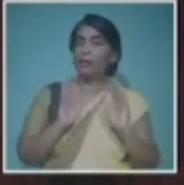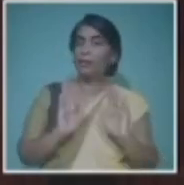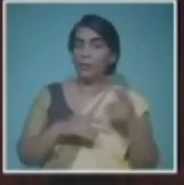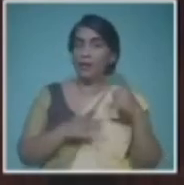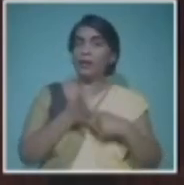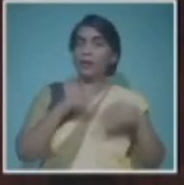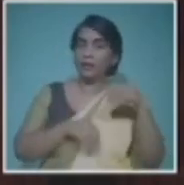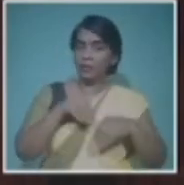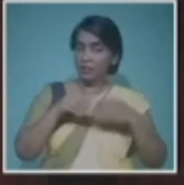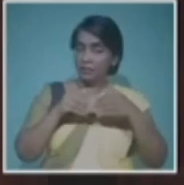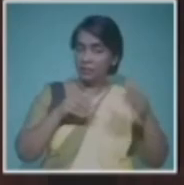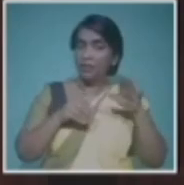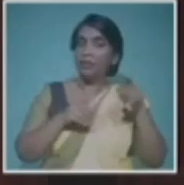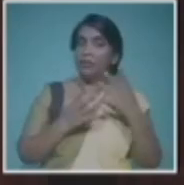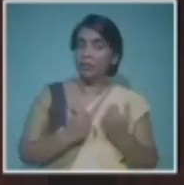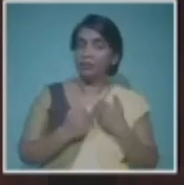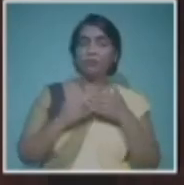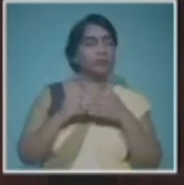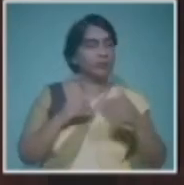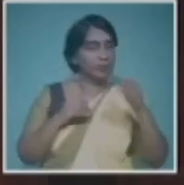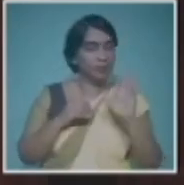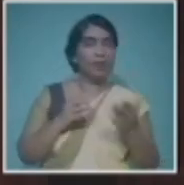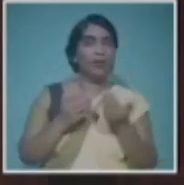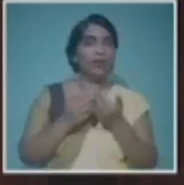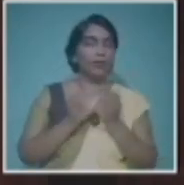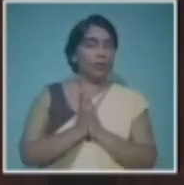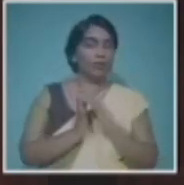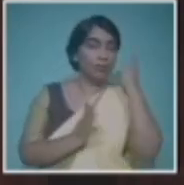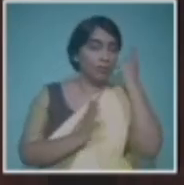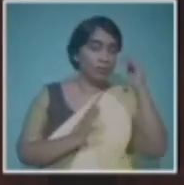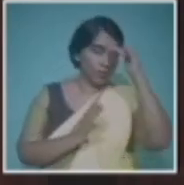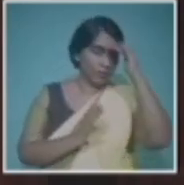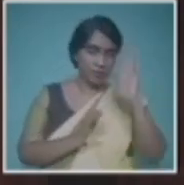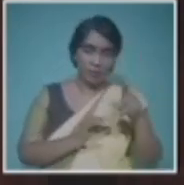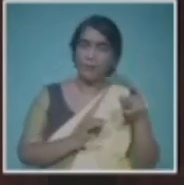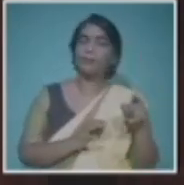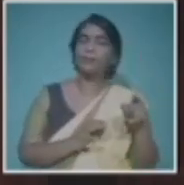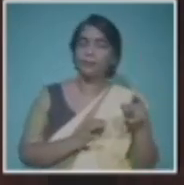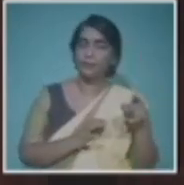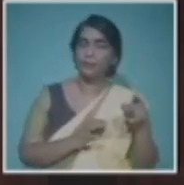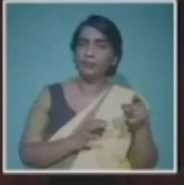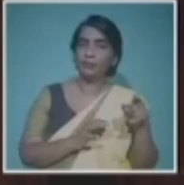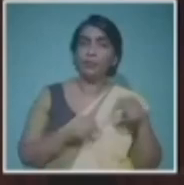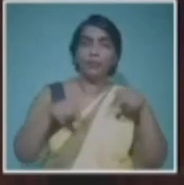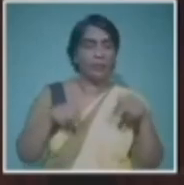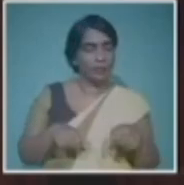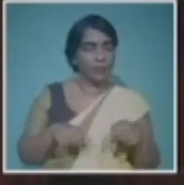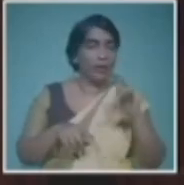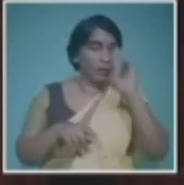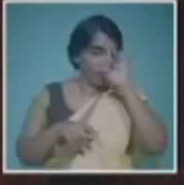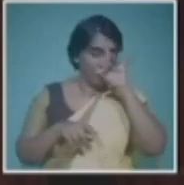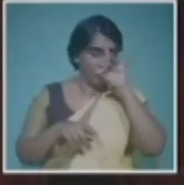ඒ දේශපාලනය තුළ ඔහු ලබපු පරිචය තමත් කෘතහස්ත නායකයෙක් විදියට අර